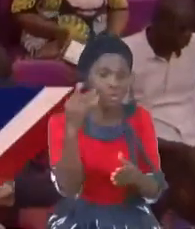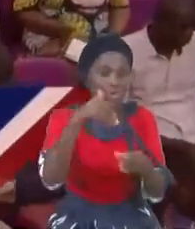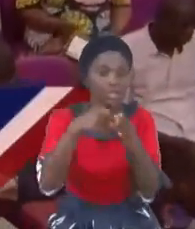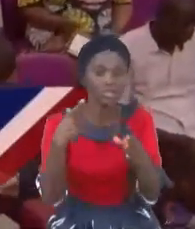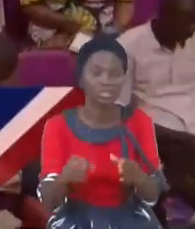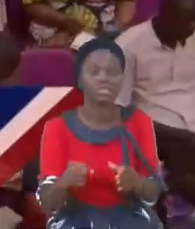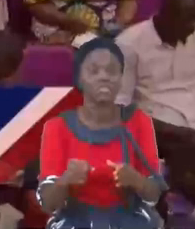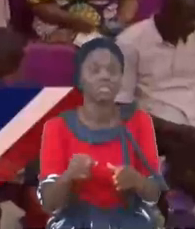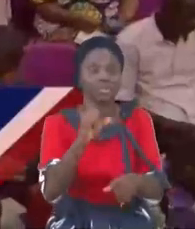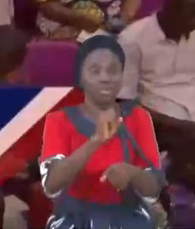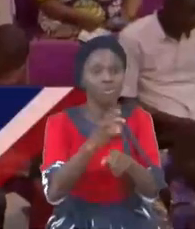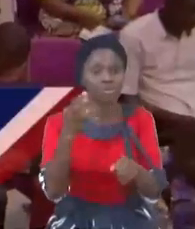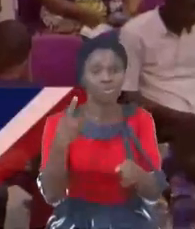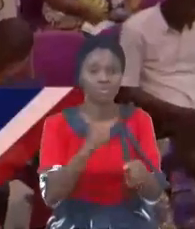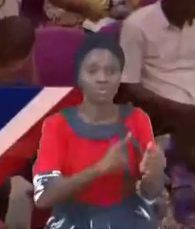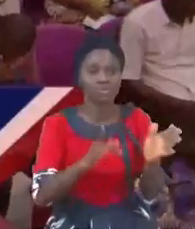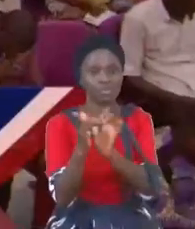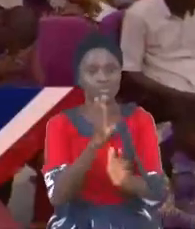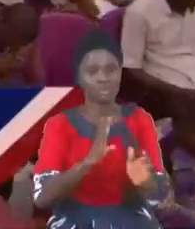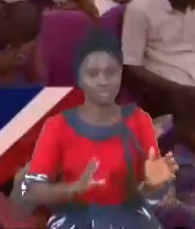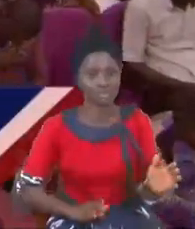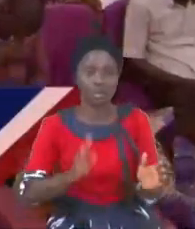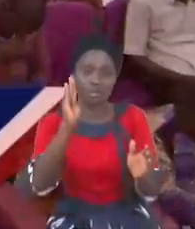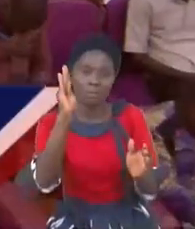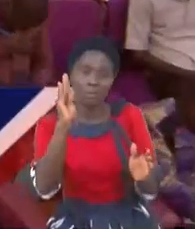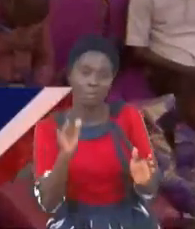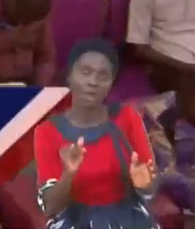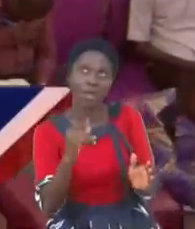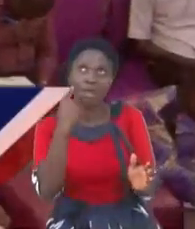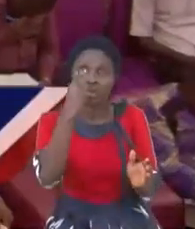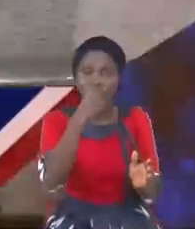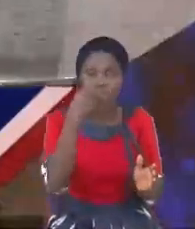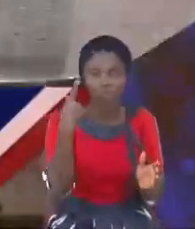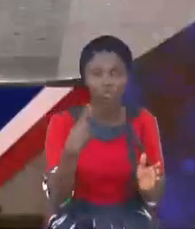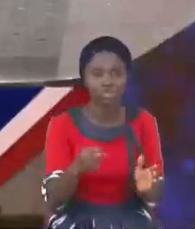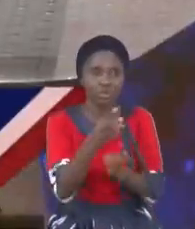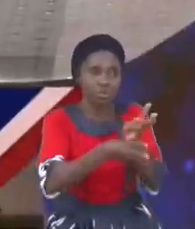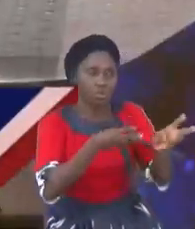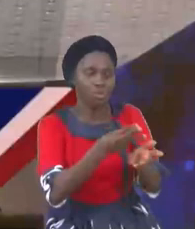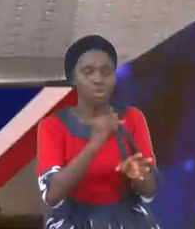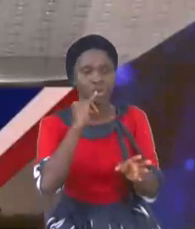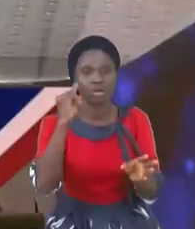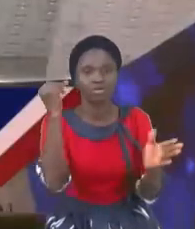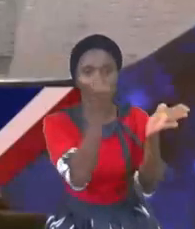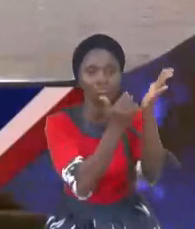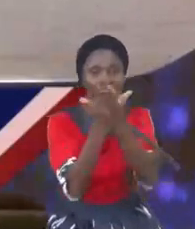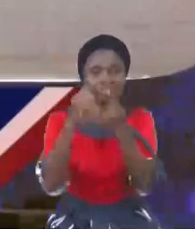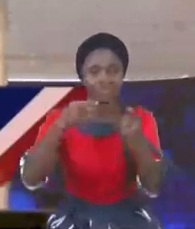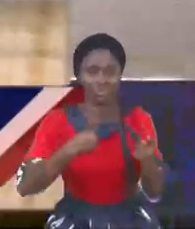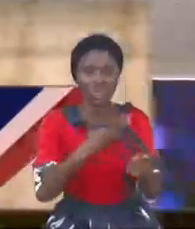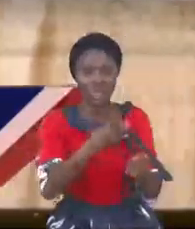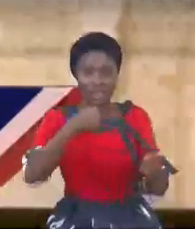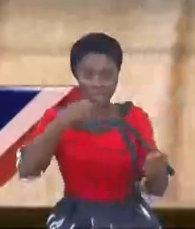notre Seigneur Jésus-Christ, par qui le monde est crucifié pour moi, comme je le suis pour le croyant, pour le